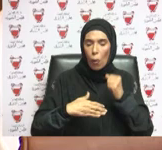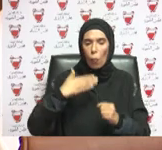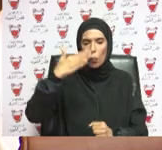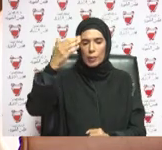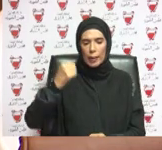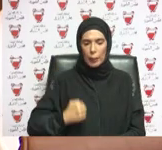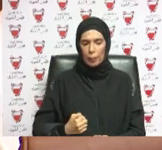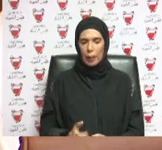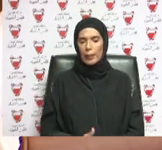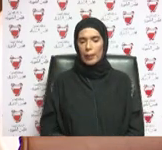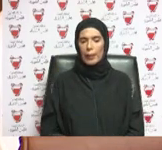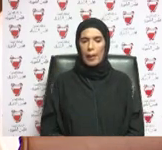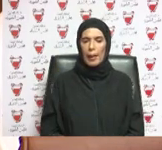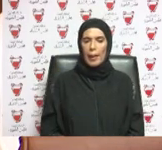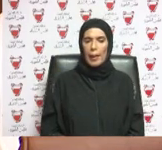البحرين.